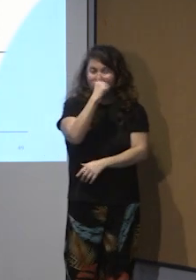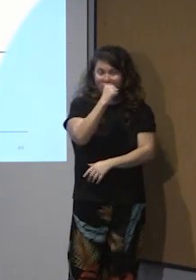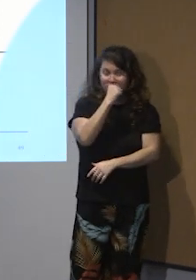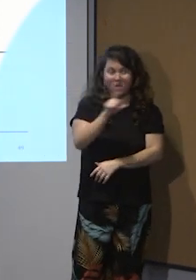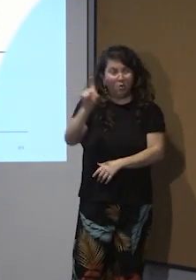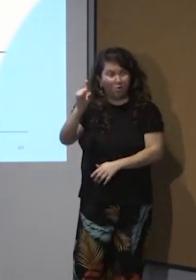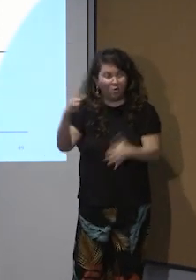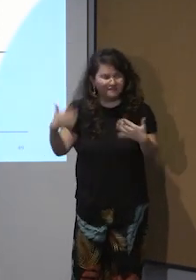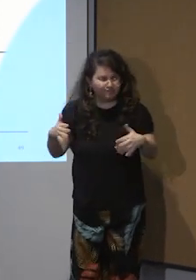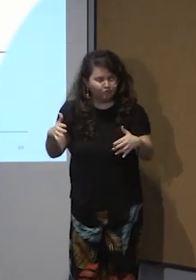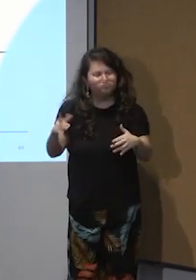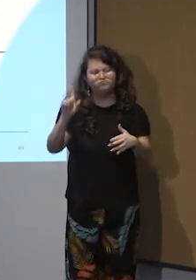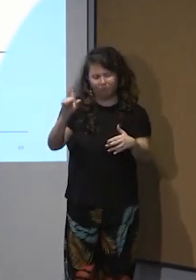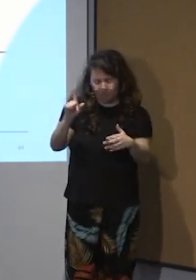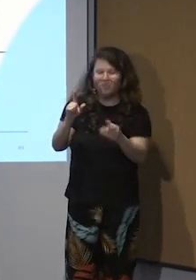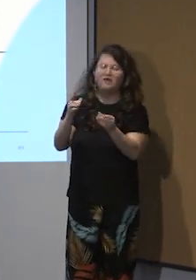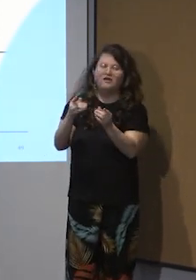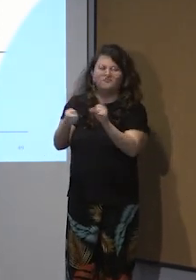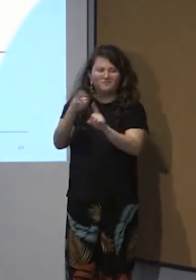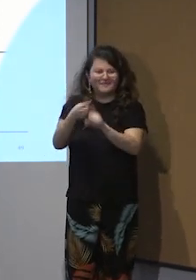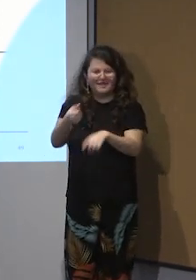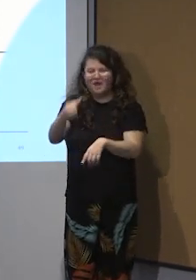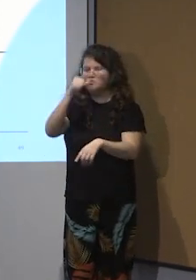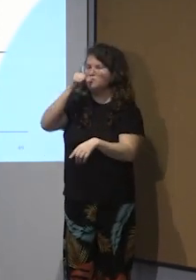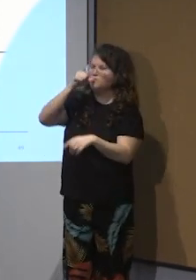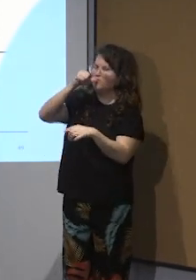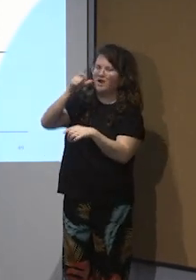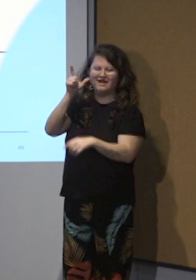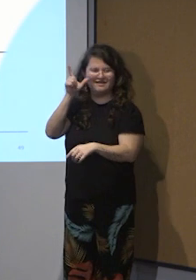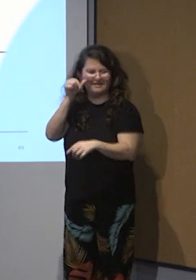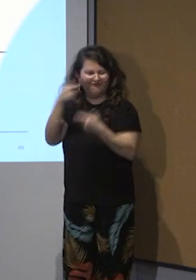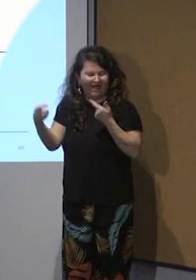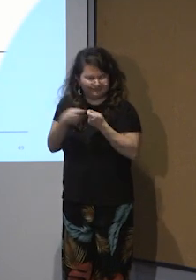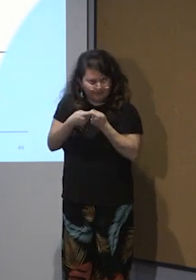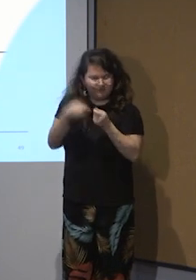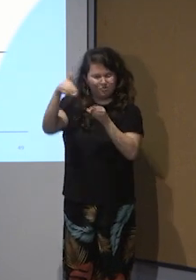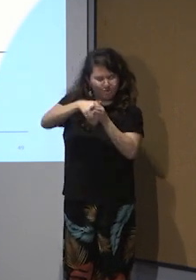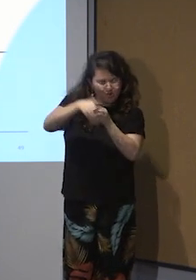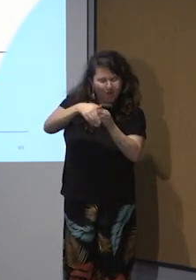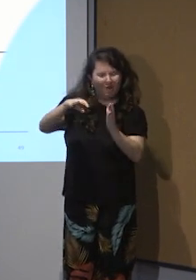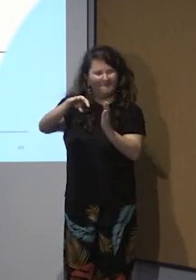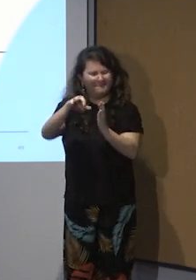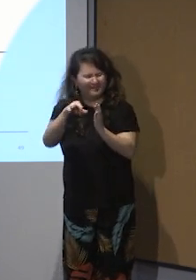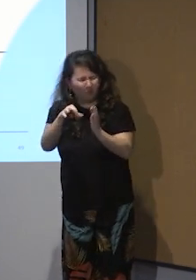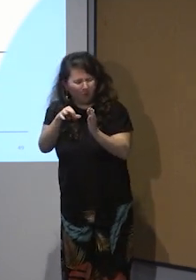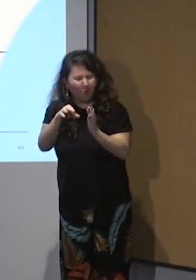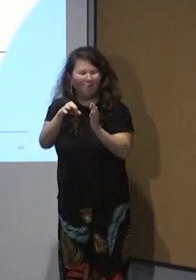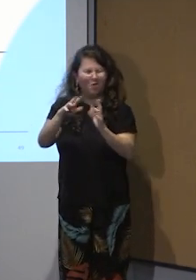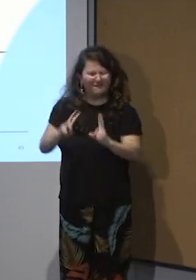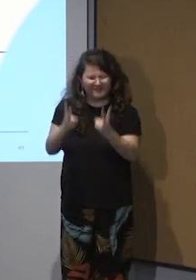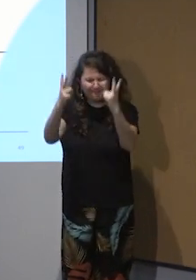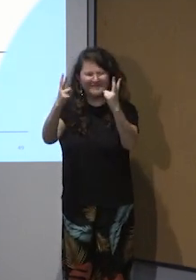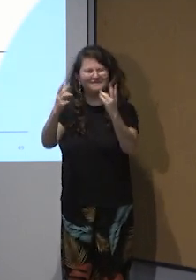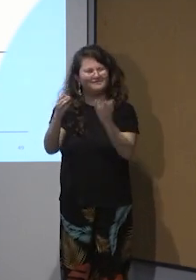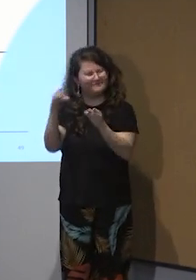comme on disait tout à l'heure, de la boisson d'effort avec un apport de vitamines et de minéraux. Une boisson, quand on vous parle de boisson d'effort, alors bon,